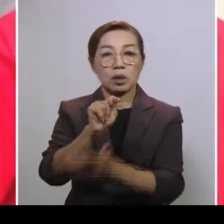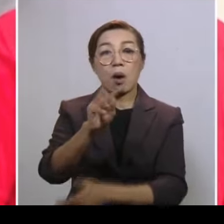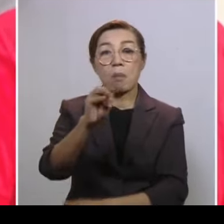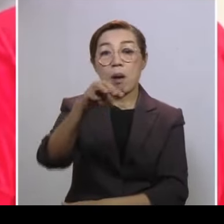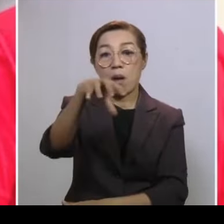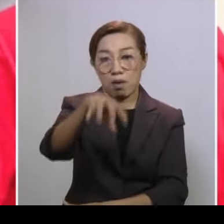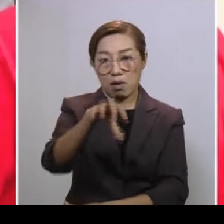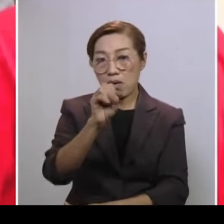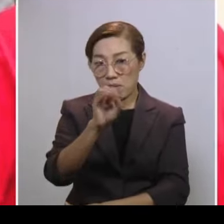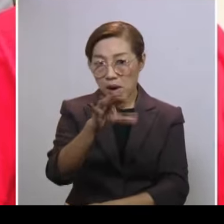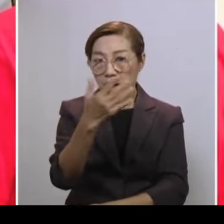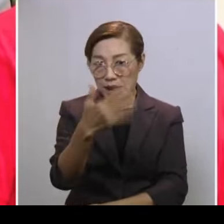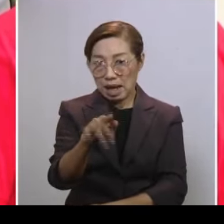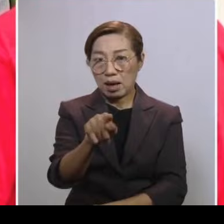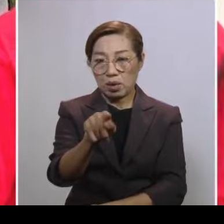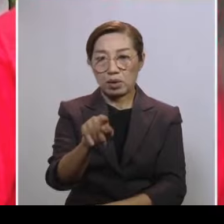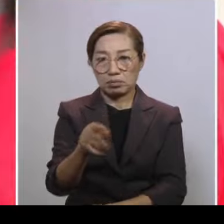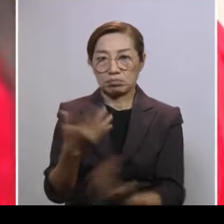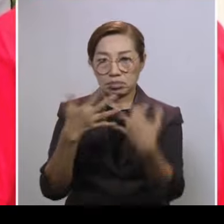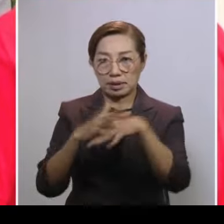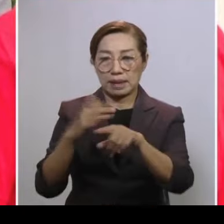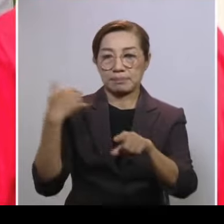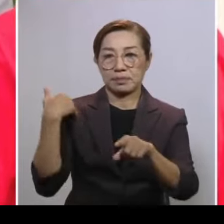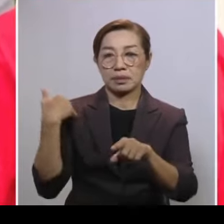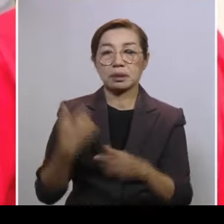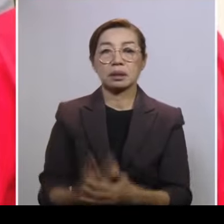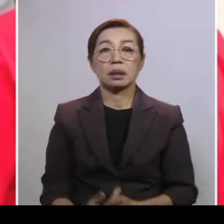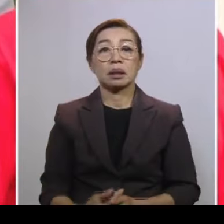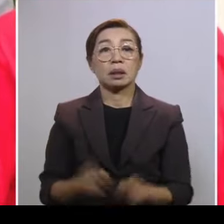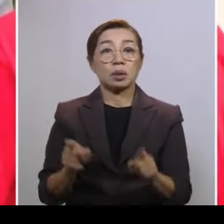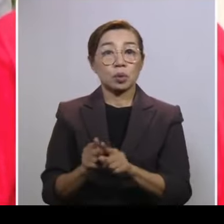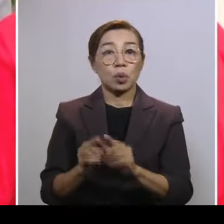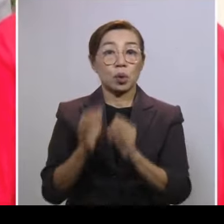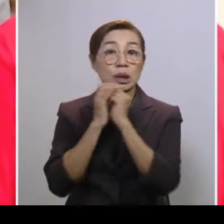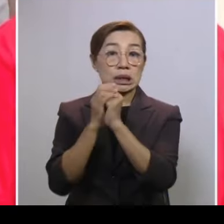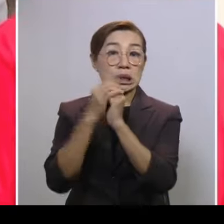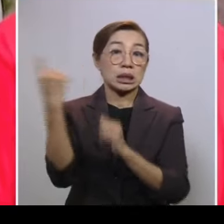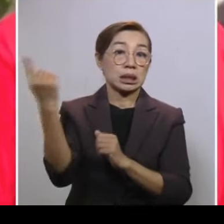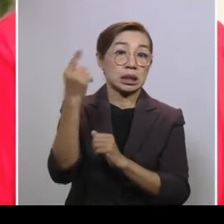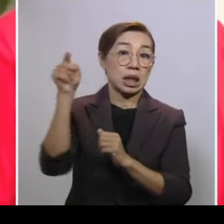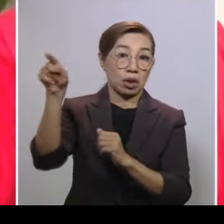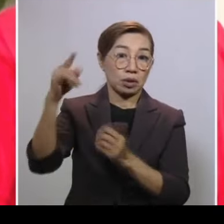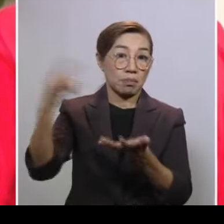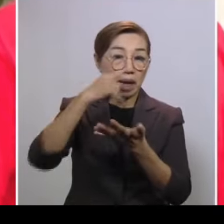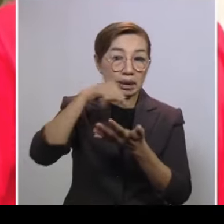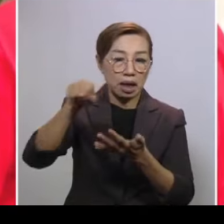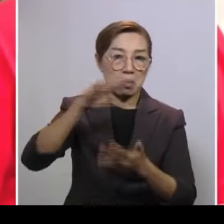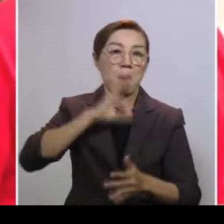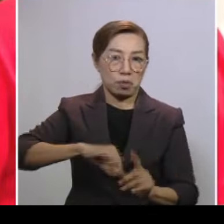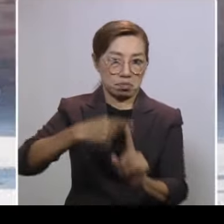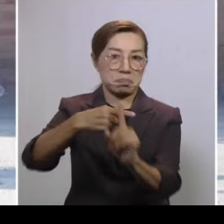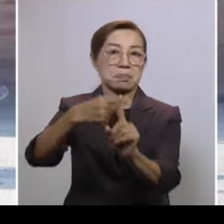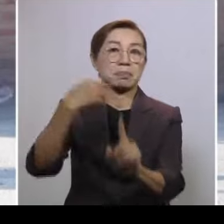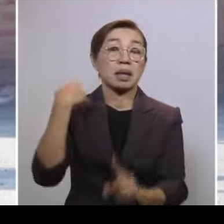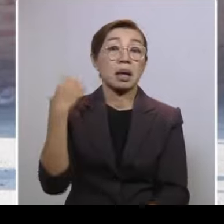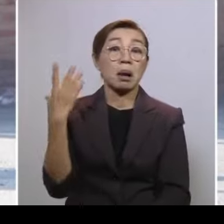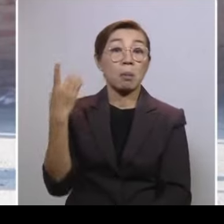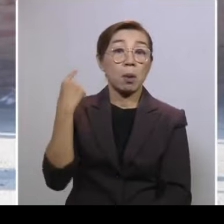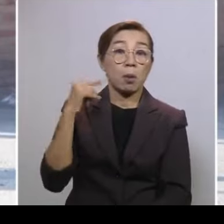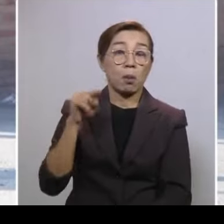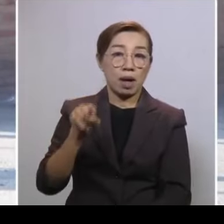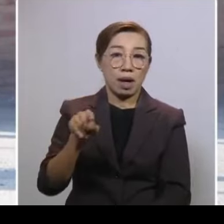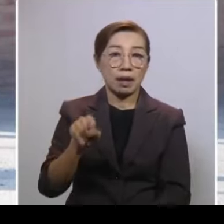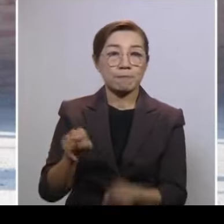คนเข้าเมืองหรือตมอยู่ขณะที่ความเชื่อมั่นของนักท่องเที่ยวจีนตอนนี้ถือว่าเป็นบวกมากขึ้นนะฮะเมื่อวานนี้มี